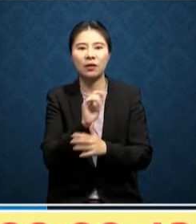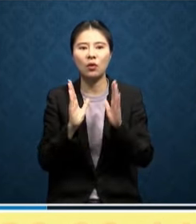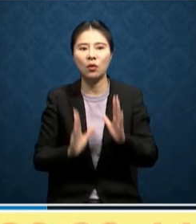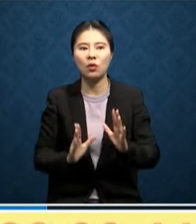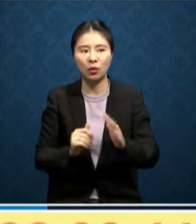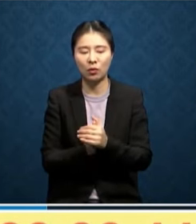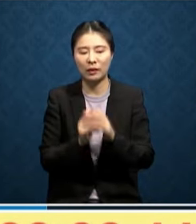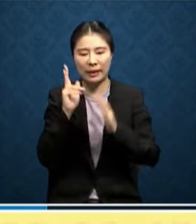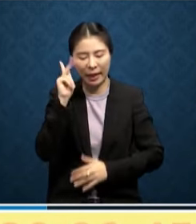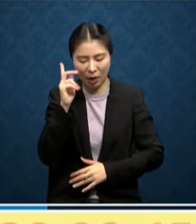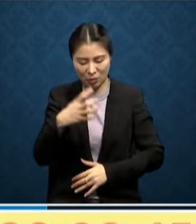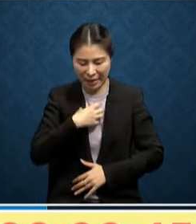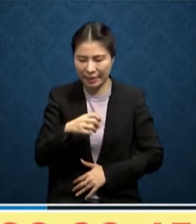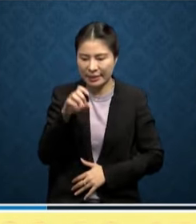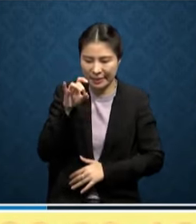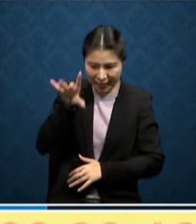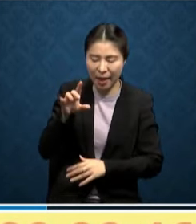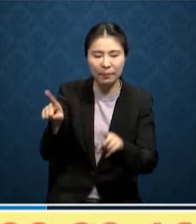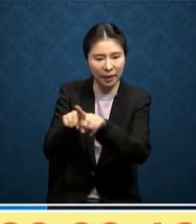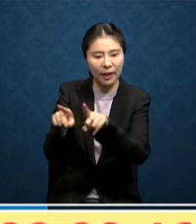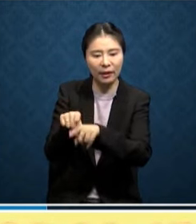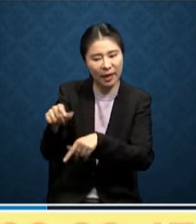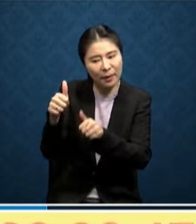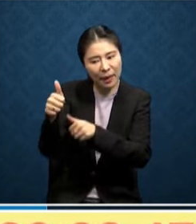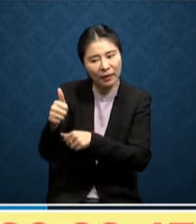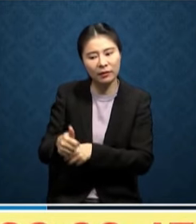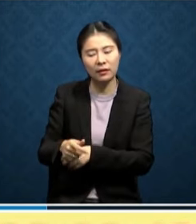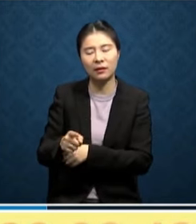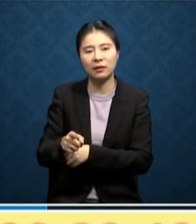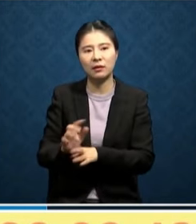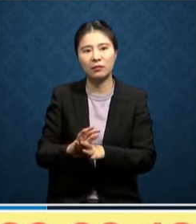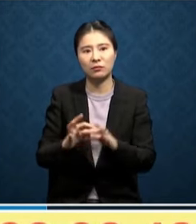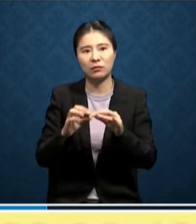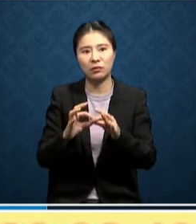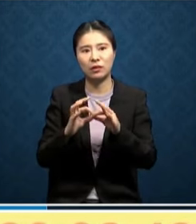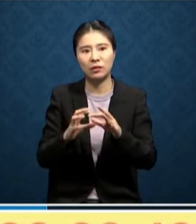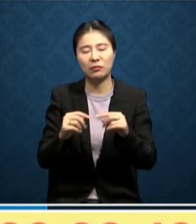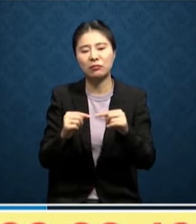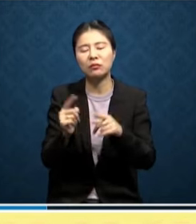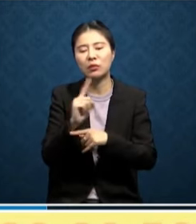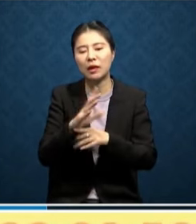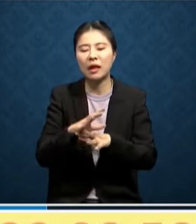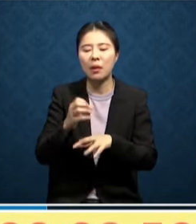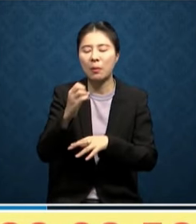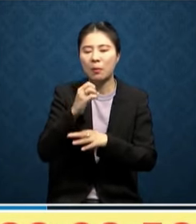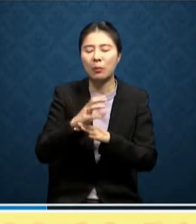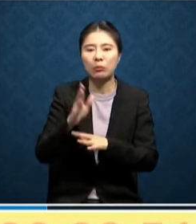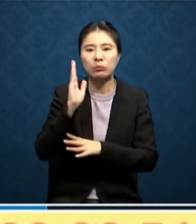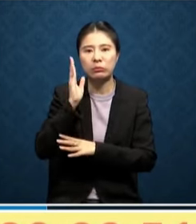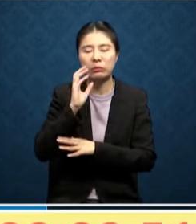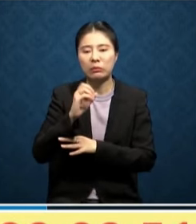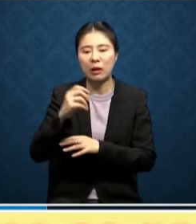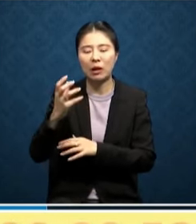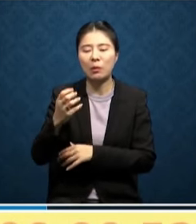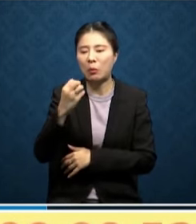หยอกล้อท่านบ้างนะครับอันนี้ก็จะเป็นปัญหานะครับทีนี้ผมก็ก็เลยอยากจะบอกว่าการบอกว่าเป็นข้ออ้างว่าหยอกล้อหรืออะไรเนี่ยมันยิ่งทำลายความน่า